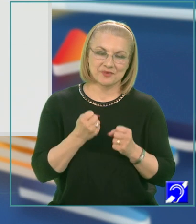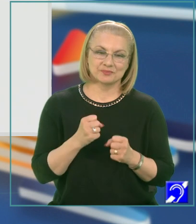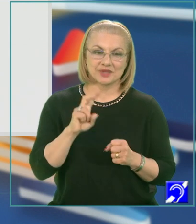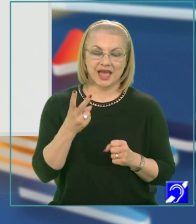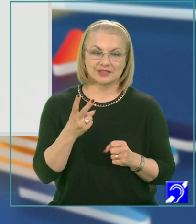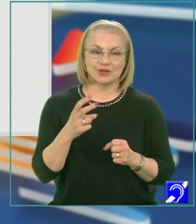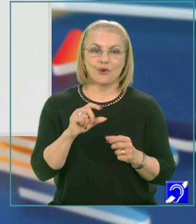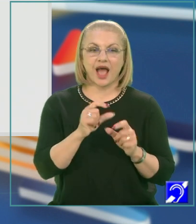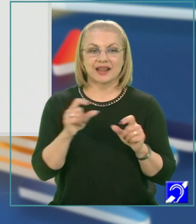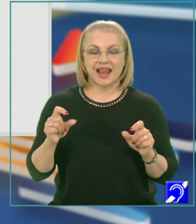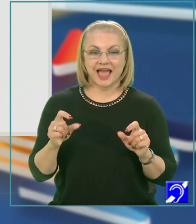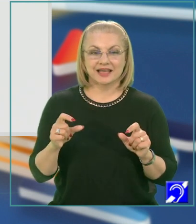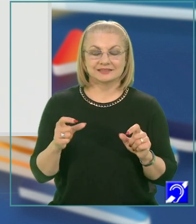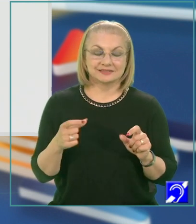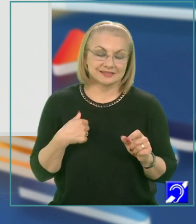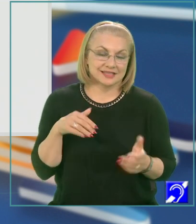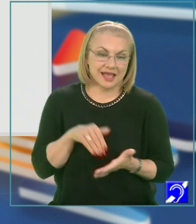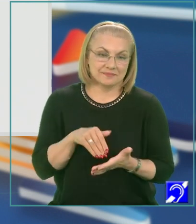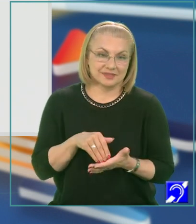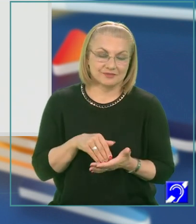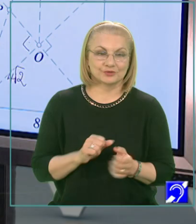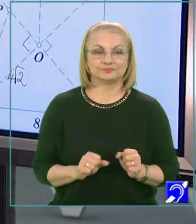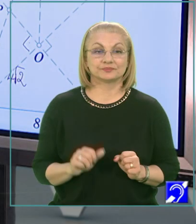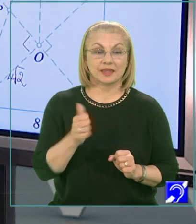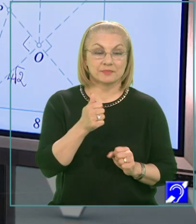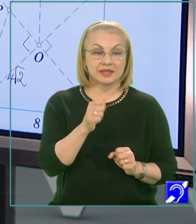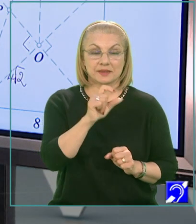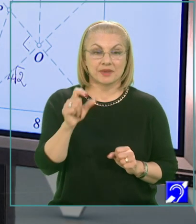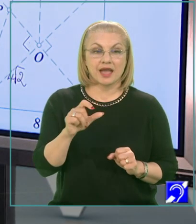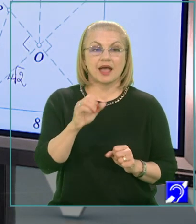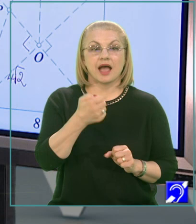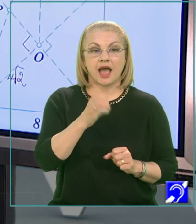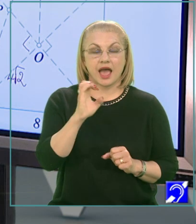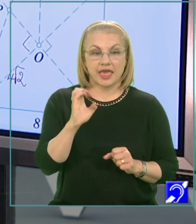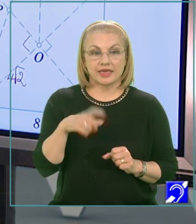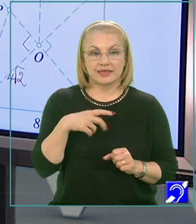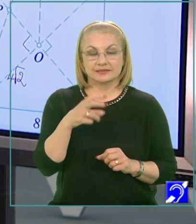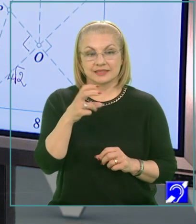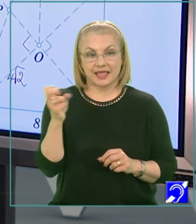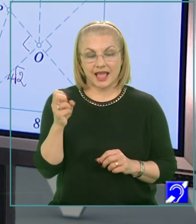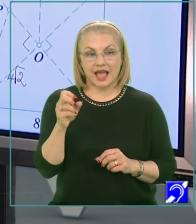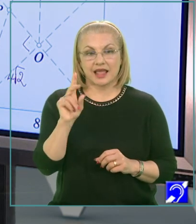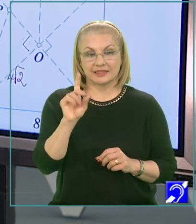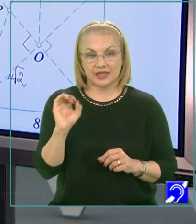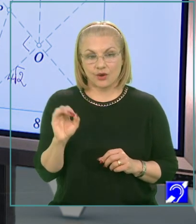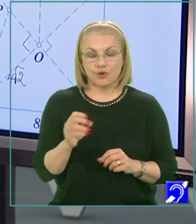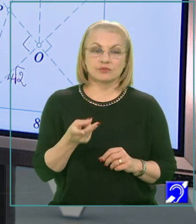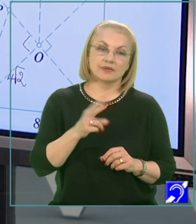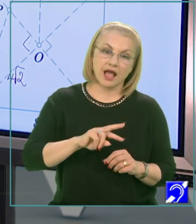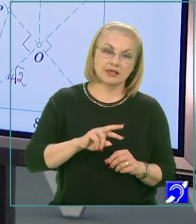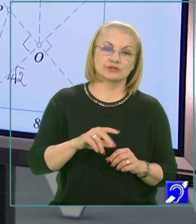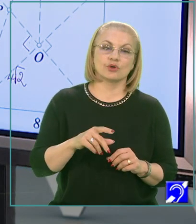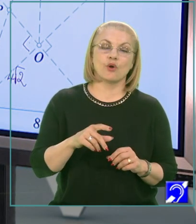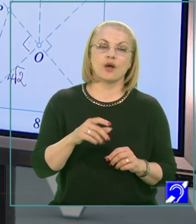nevoie. Prima relație este faptul că AE este egal cu DO și a doua relație este faptul